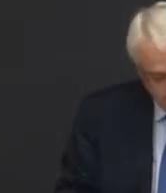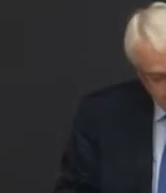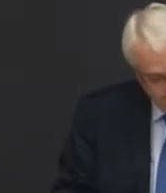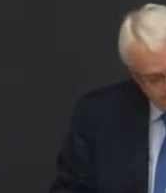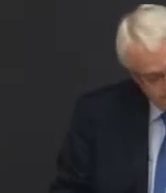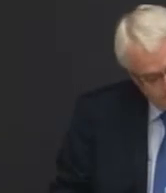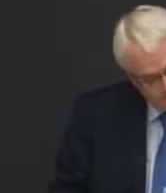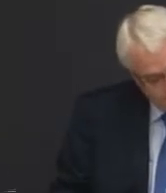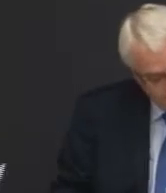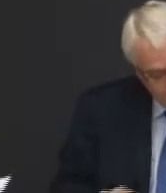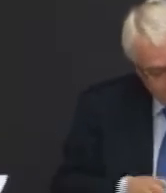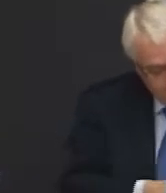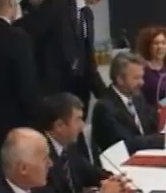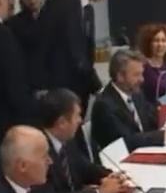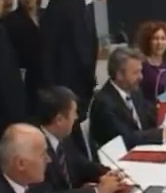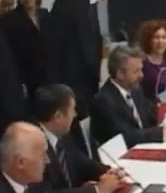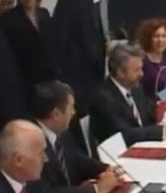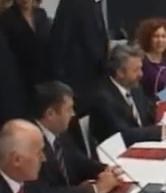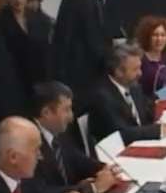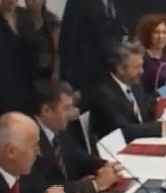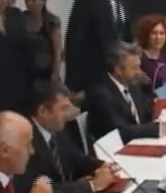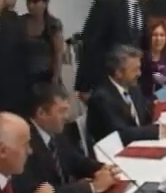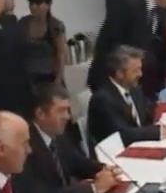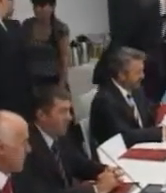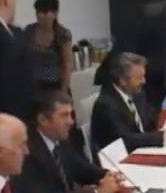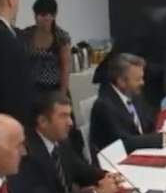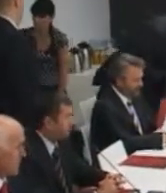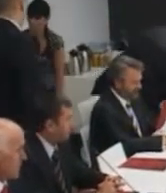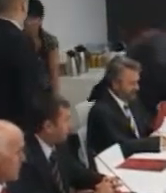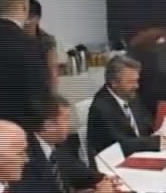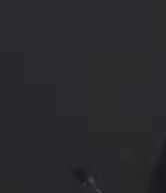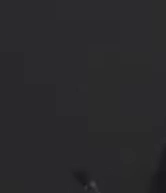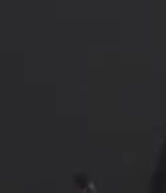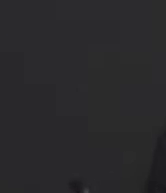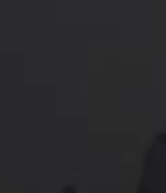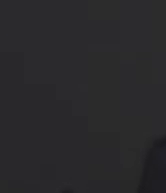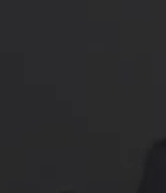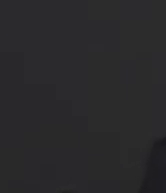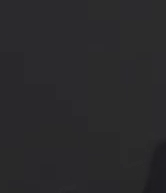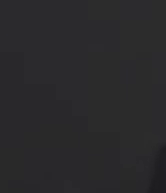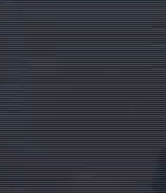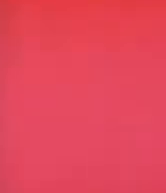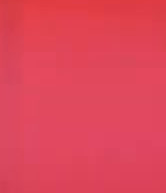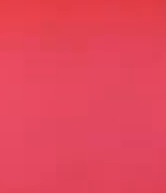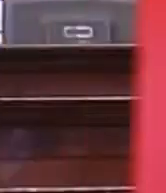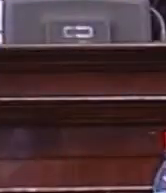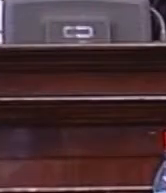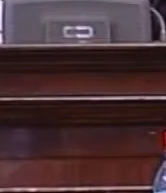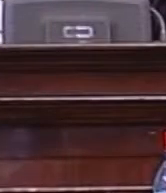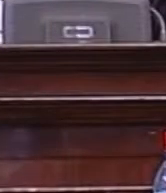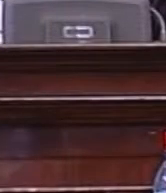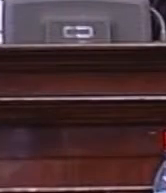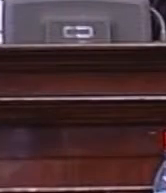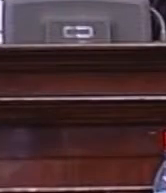projekat povratka i stambenog zbrinjavanja izbeglica biće ubrzan, izjavio Ivo Josipović posle sastanka sa predstavnicima nevladinog